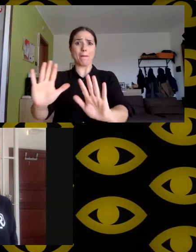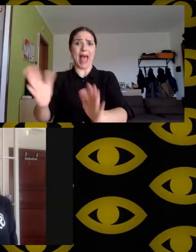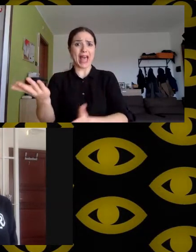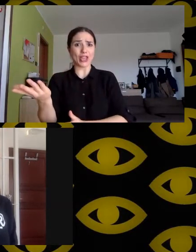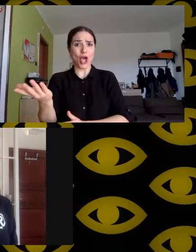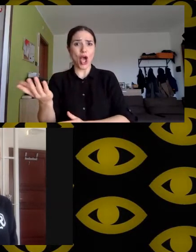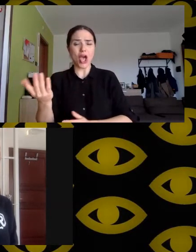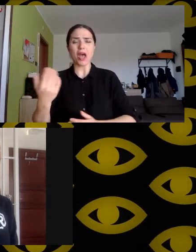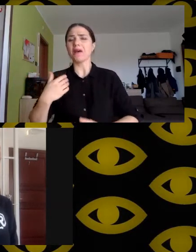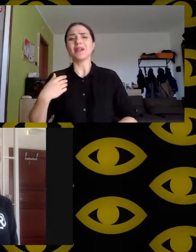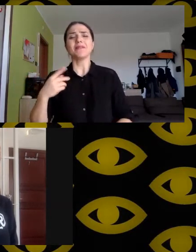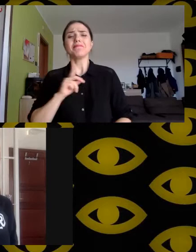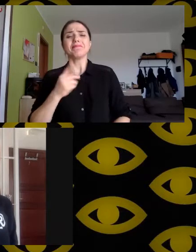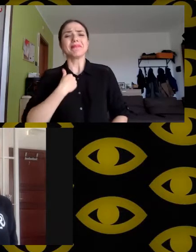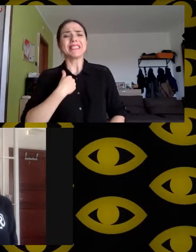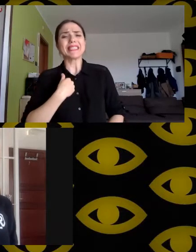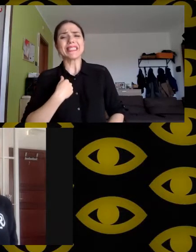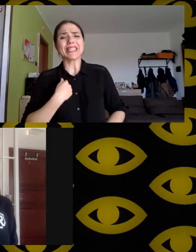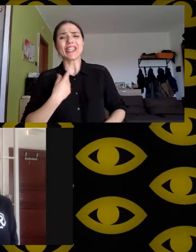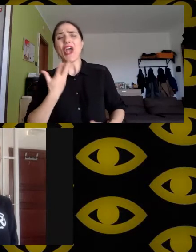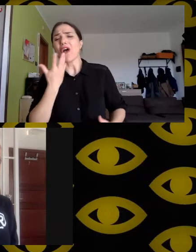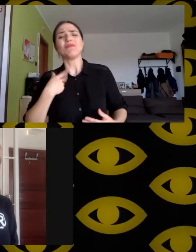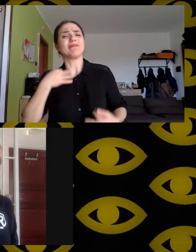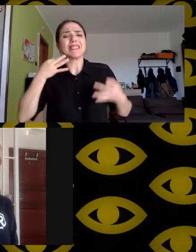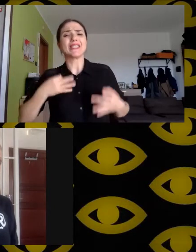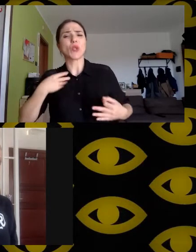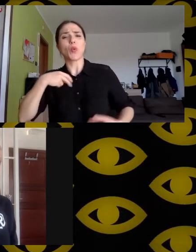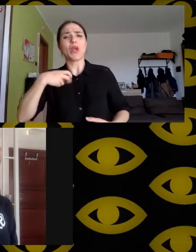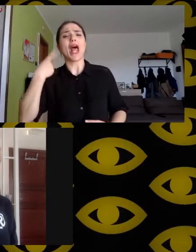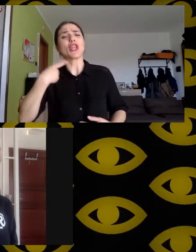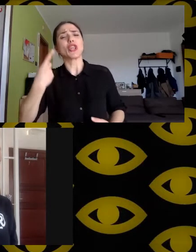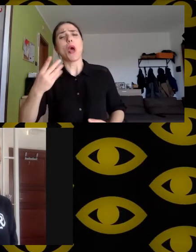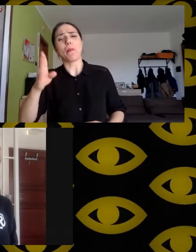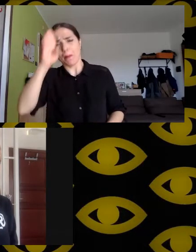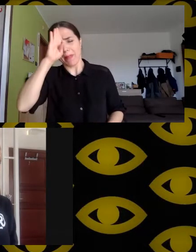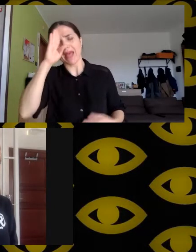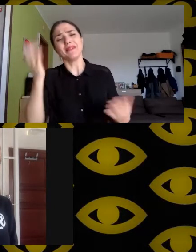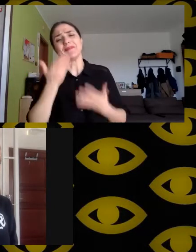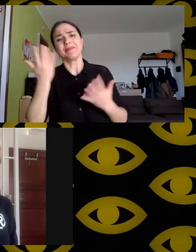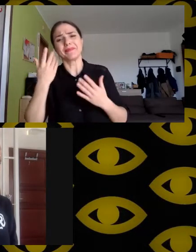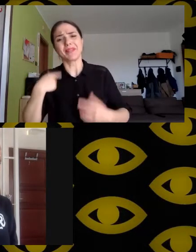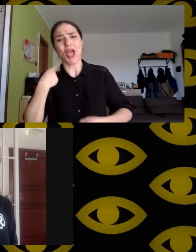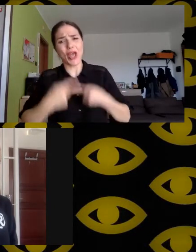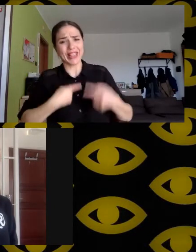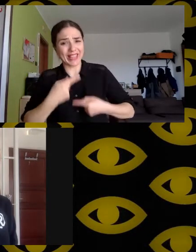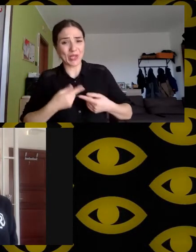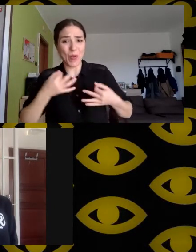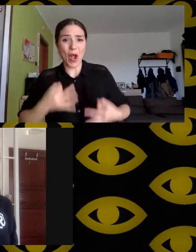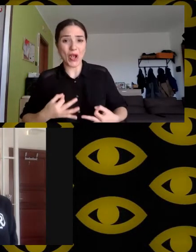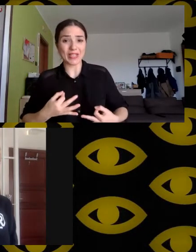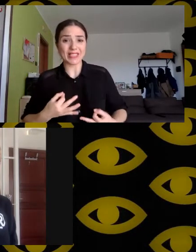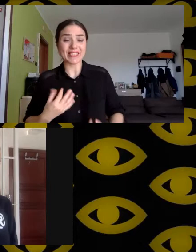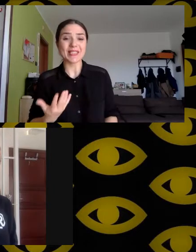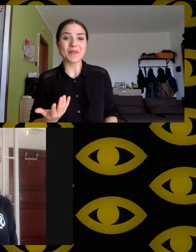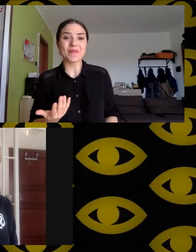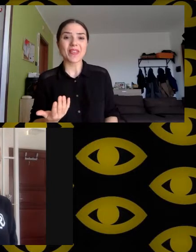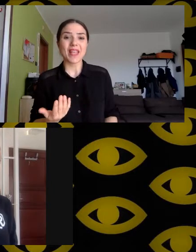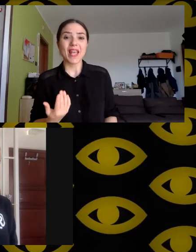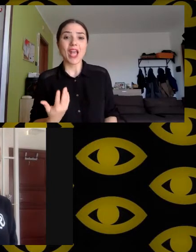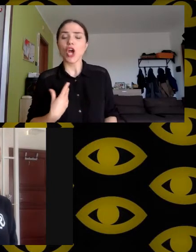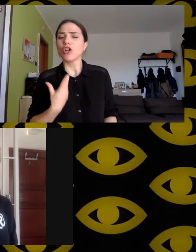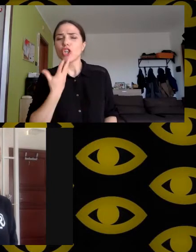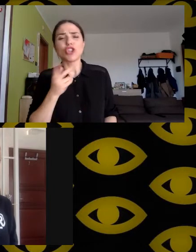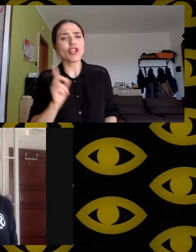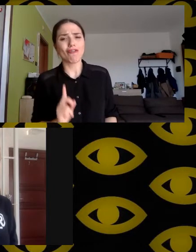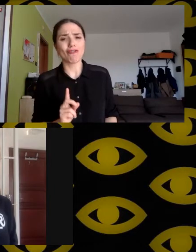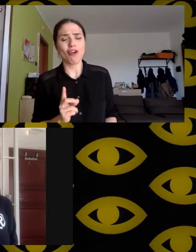fa niente, però mi piace essere disinvolta. Dico sempre, qualcuno poi mi ha anche attaccato su questo, io non voglio che le persone pensino